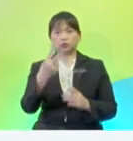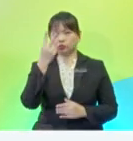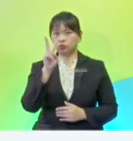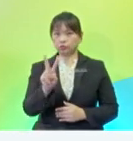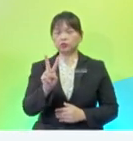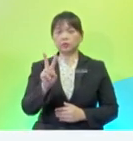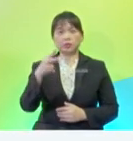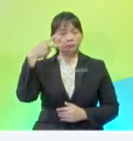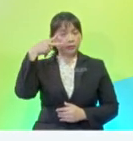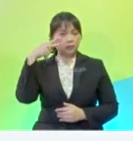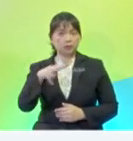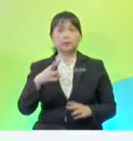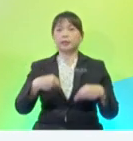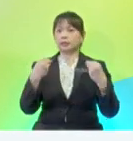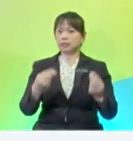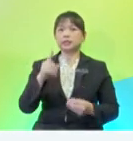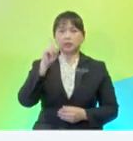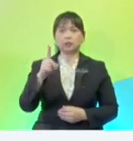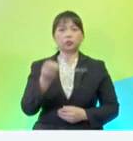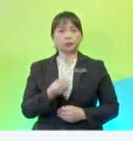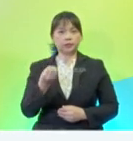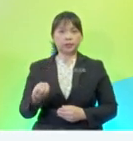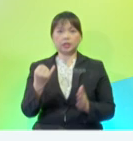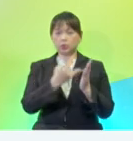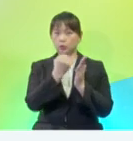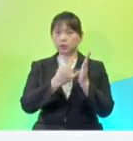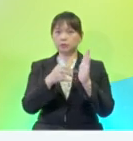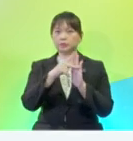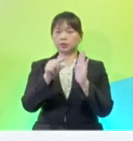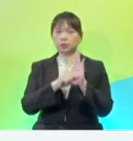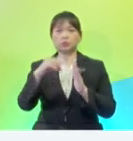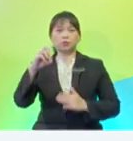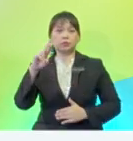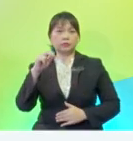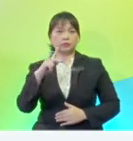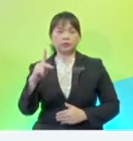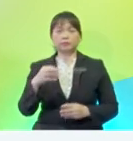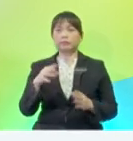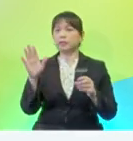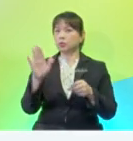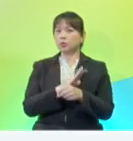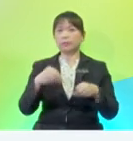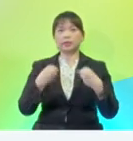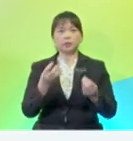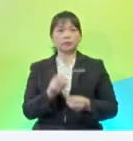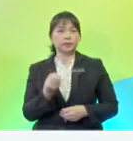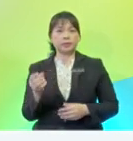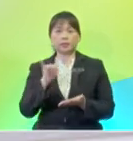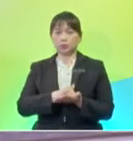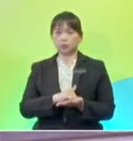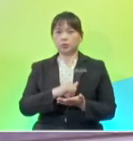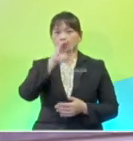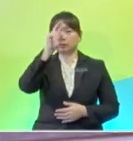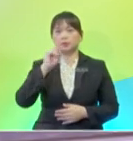bagi sebuah objek lukis penguapan penuh bagi objek itu oke soalnya nih